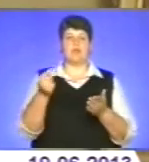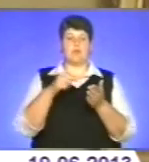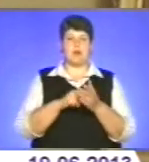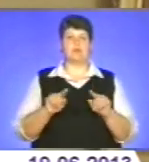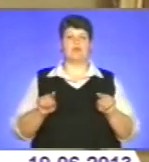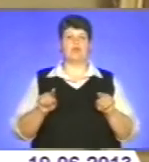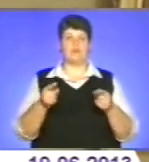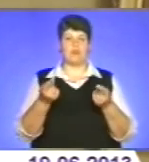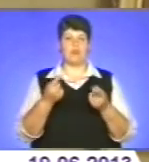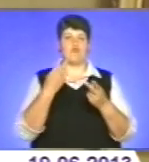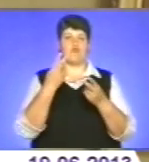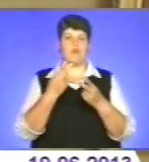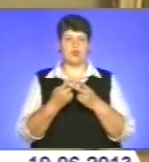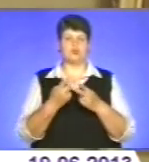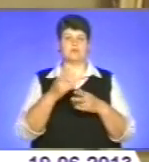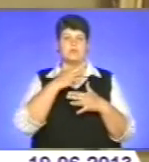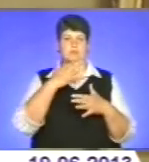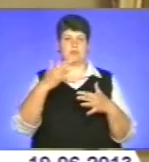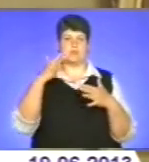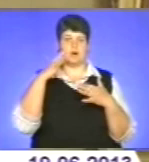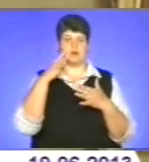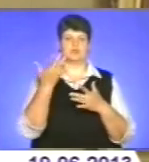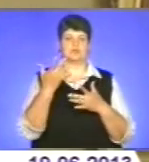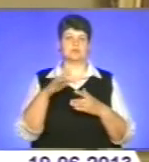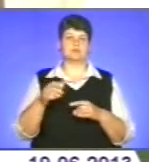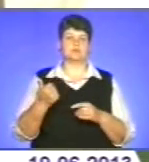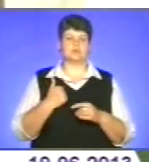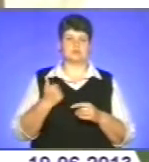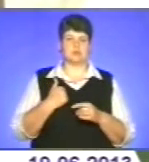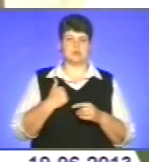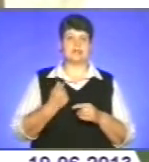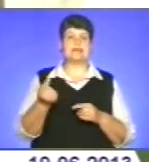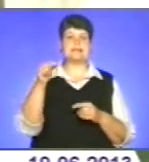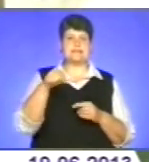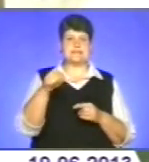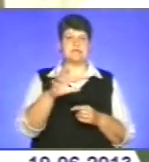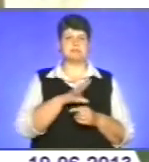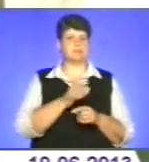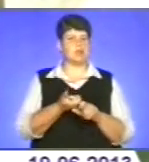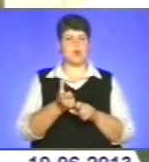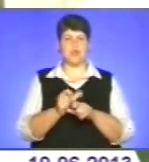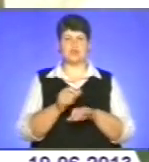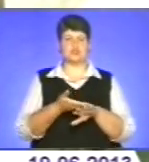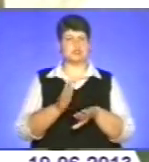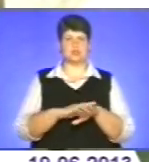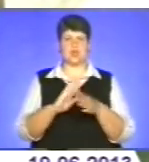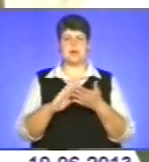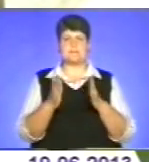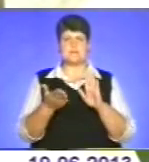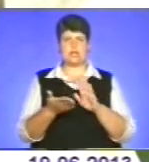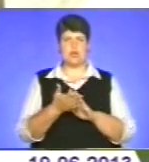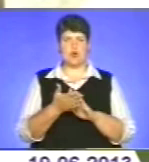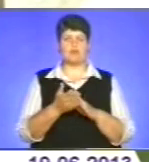У підсумку радянські солдати змушені були відступати. Тут була дуже тяжка обстановка.